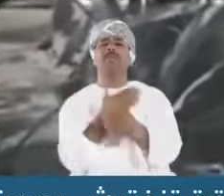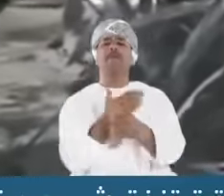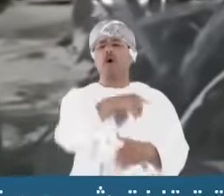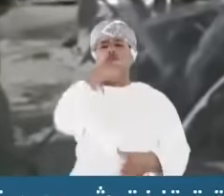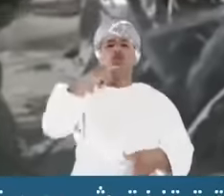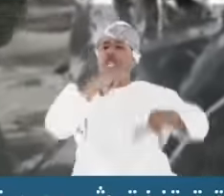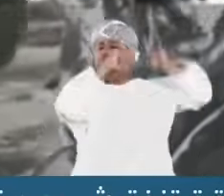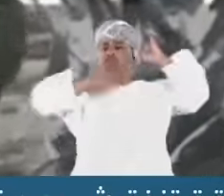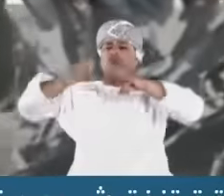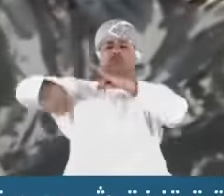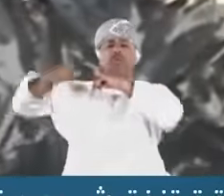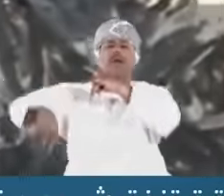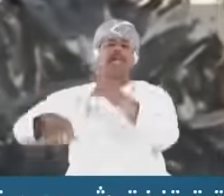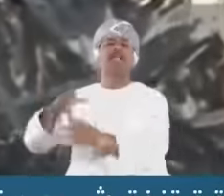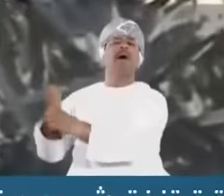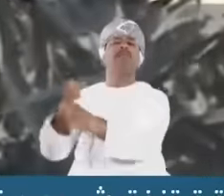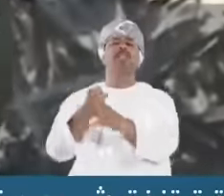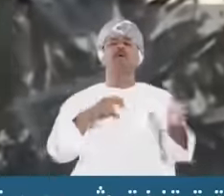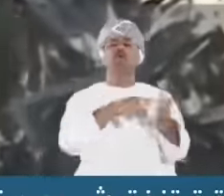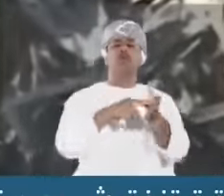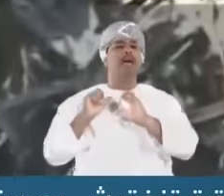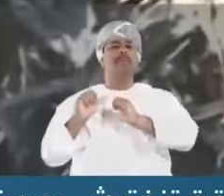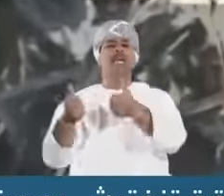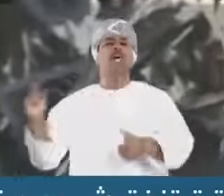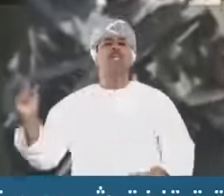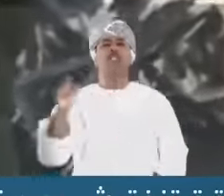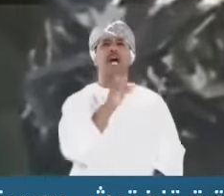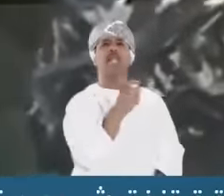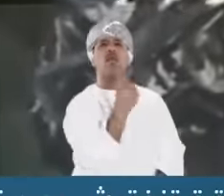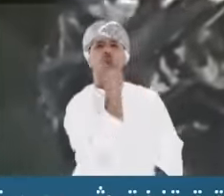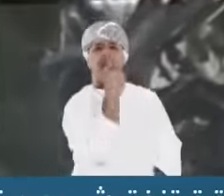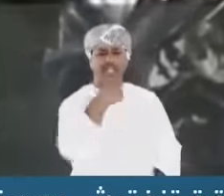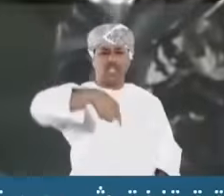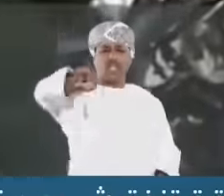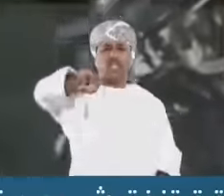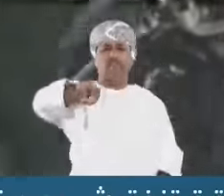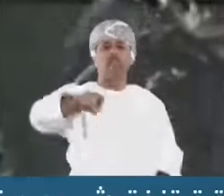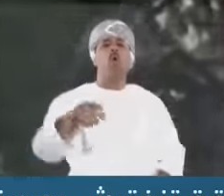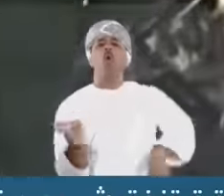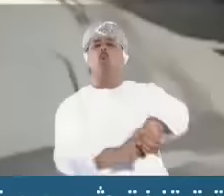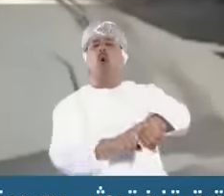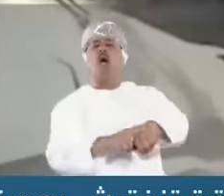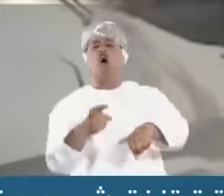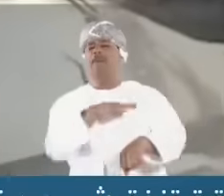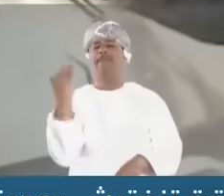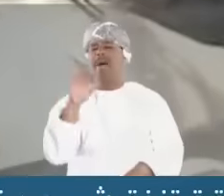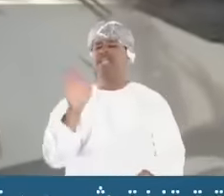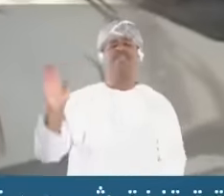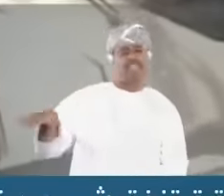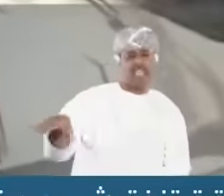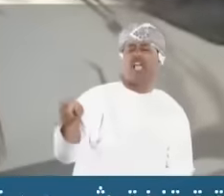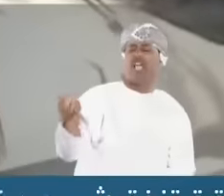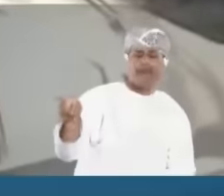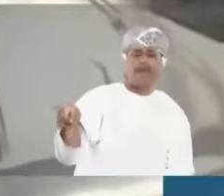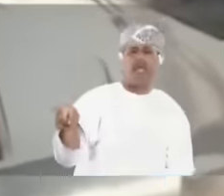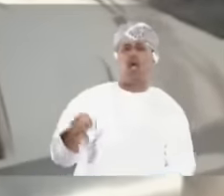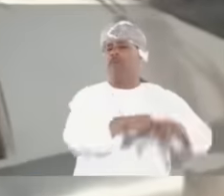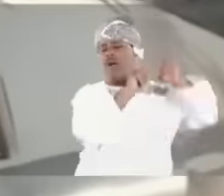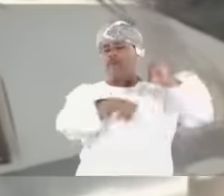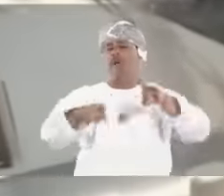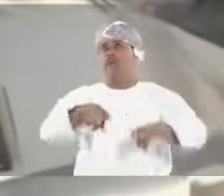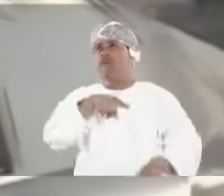في محافظات سوريا منذ بداية شهر يناير الجاري، موضحا أن ضمن القتلى الغارات